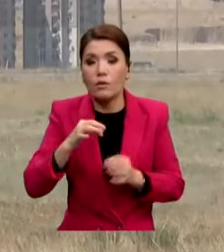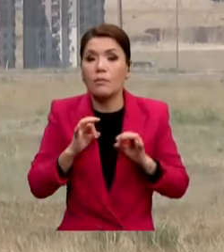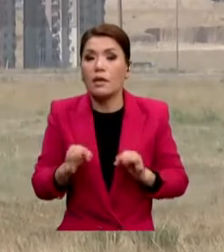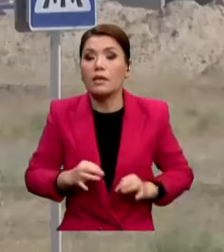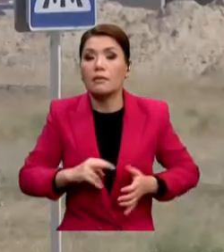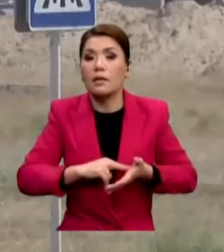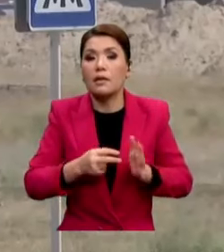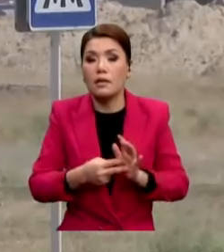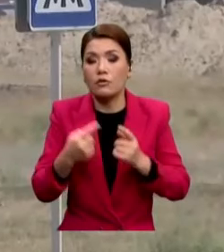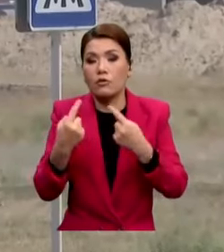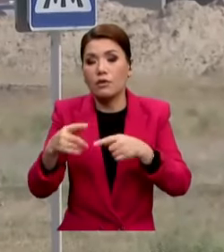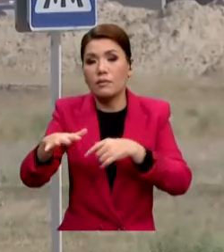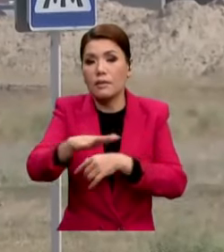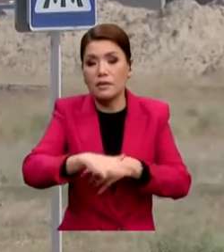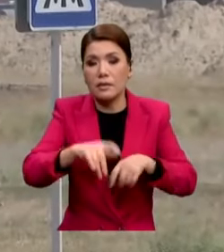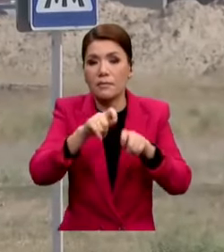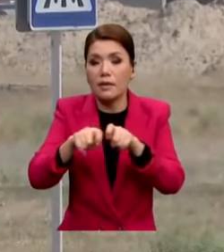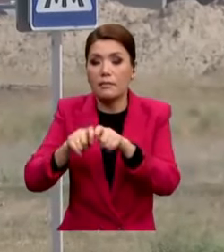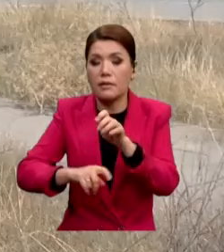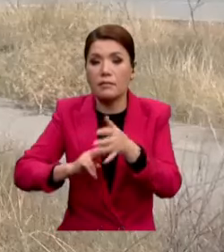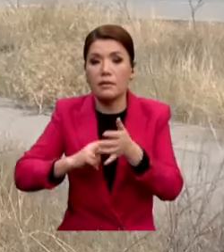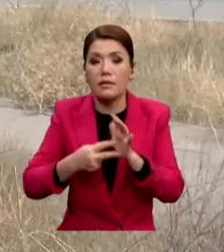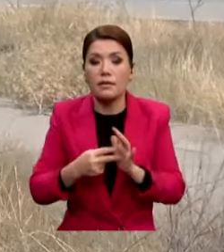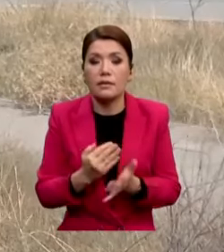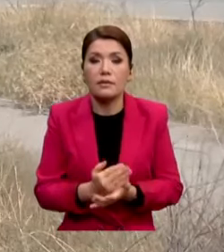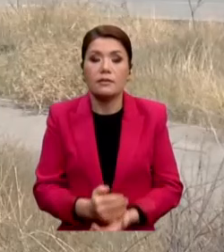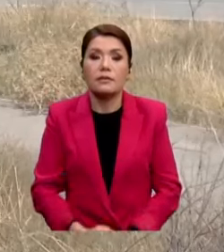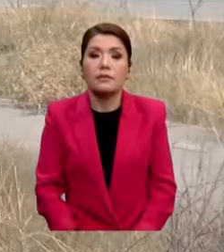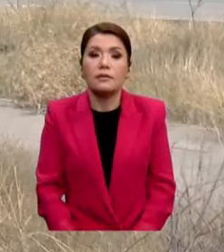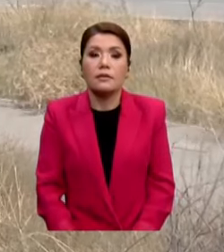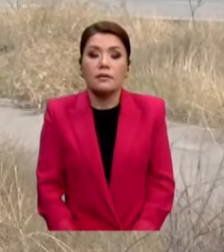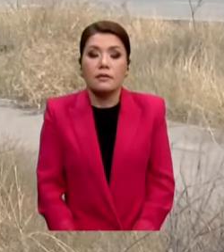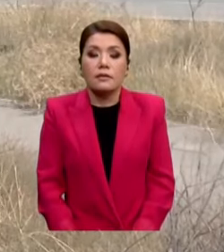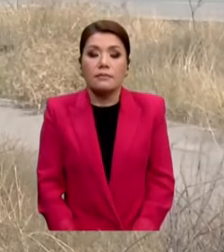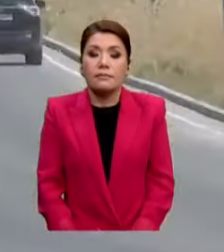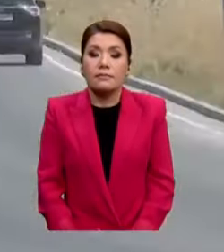планируют проверить и другие территории Шымкента. Марина Низовкина, Виталий Зайнтинов, это Микен Бизнес, Шымкент.